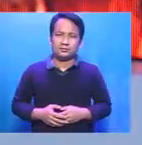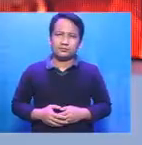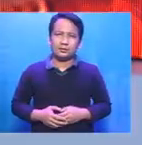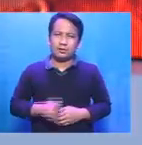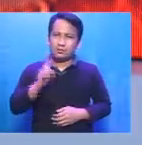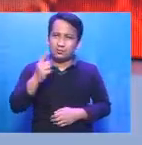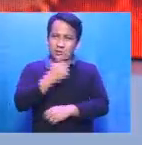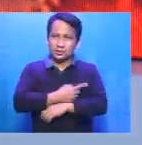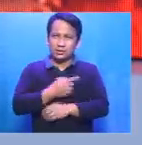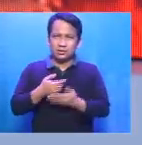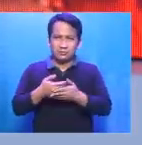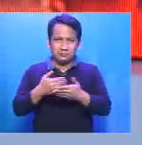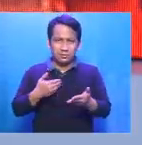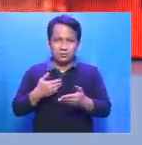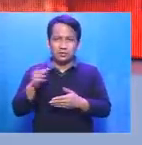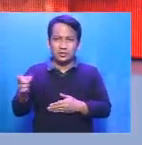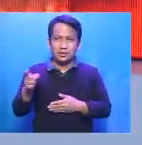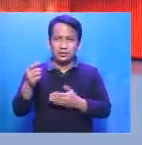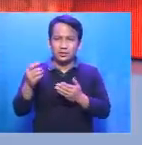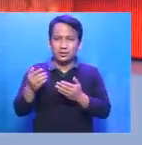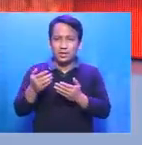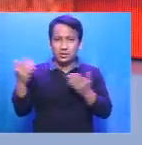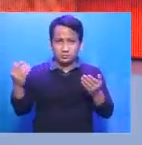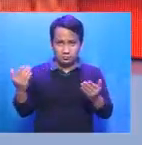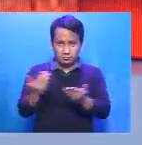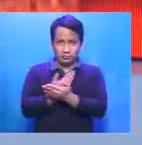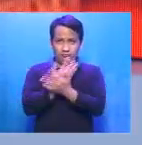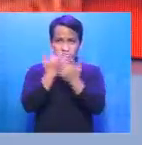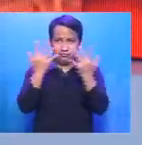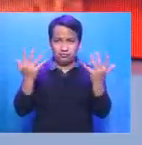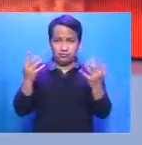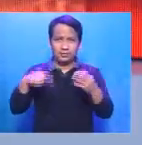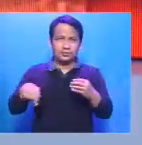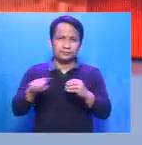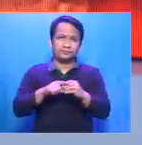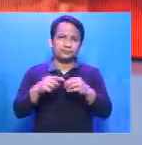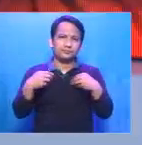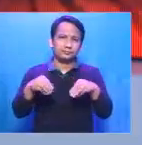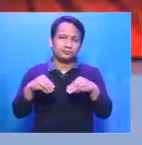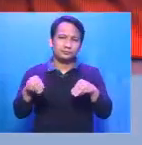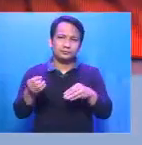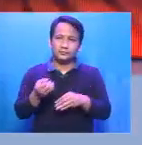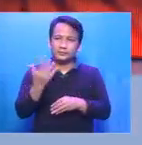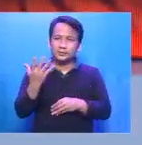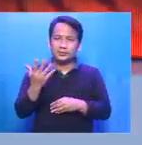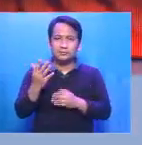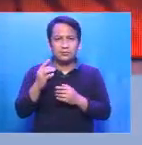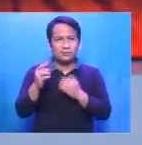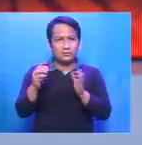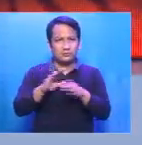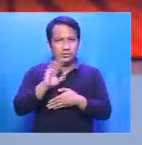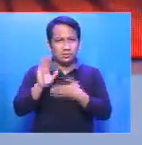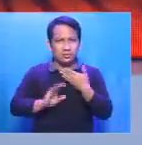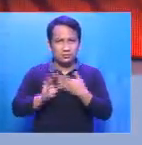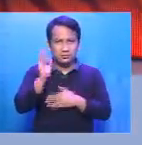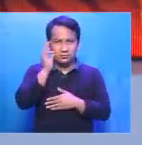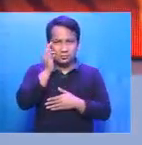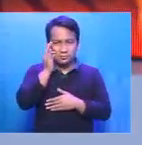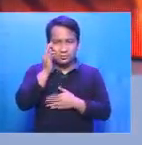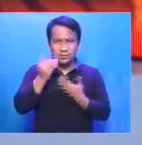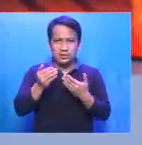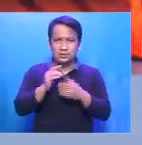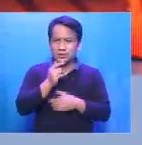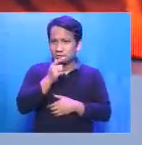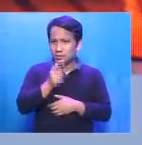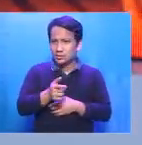Isang araw bago ang bisperas ng bagong taon, siksikan na sa mga palengke. Magkano kaya ang aabutin para makumpleto ang